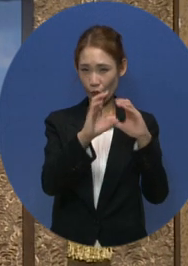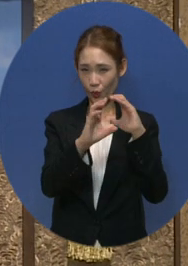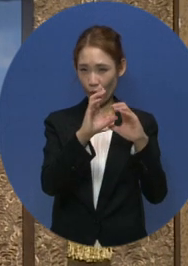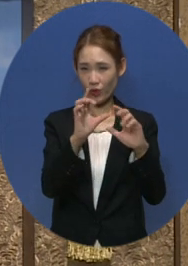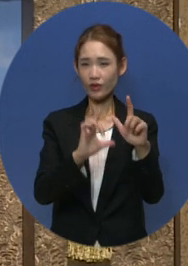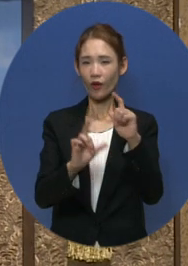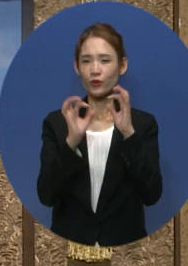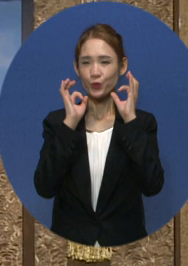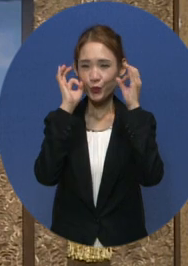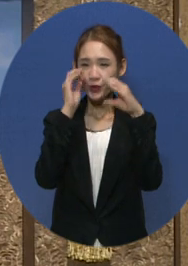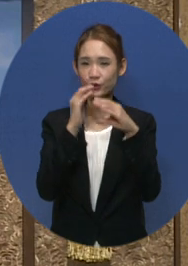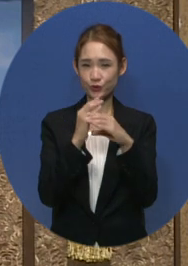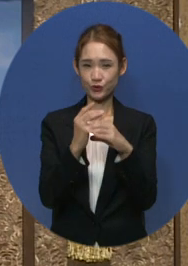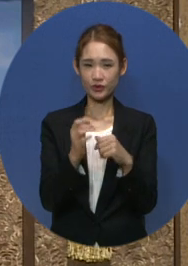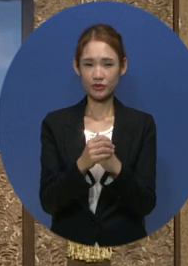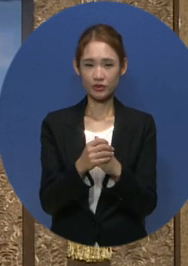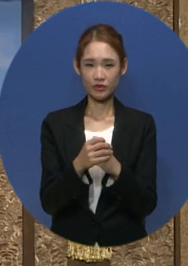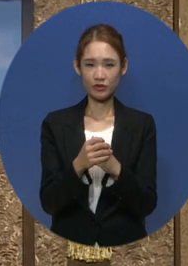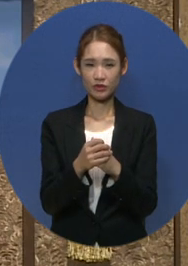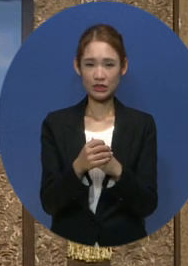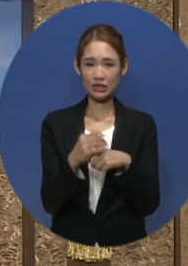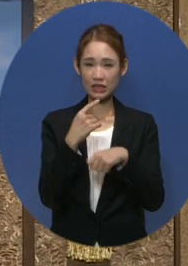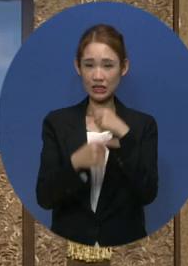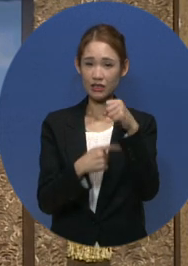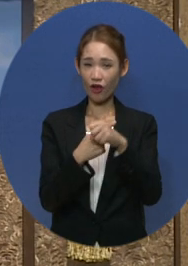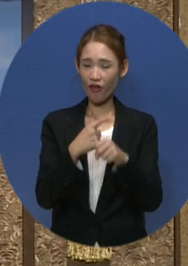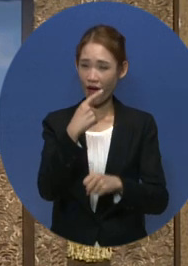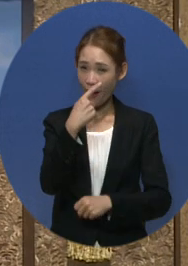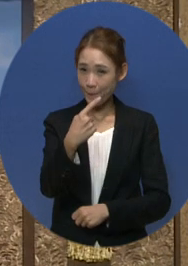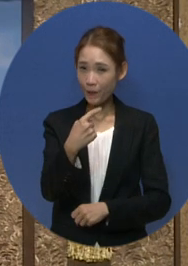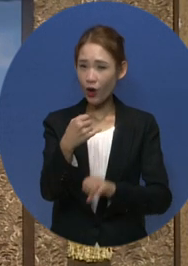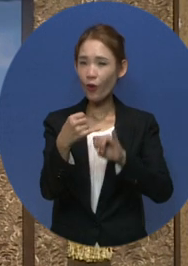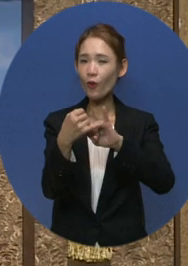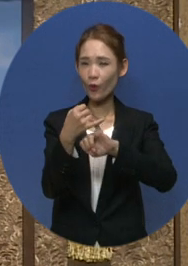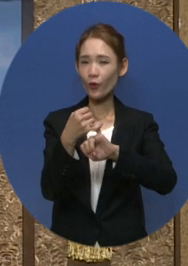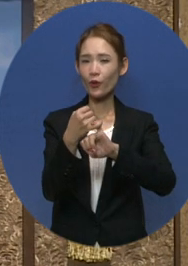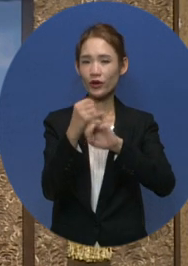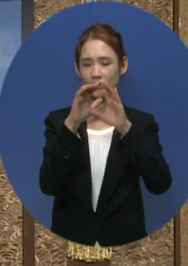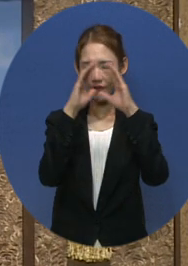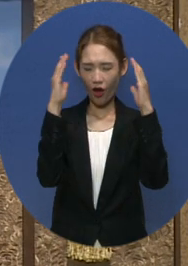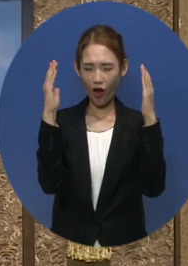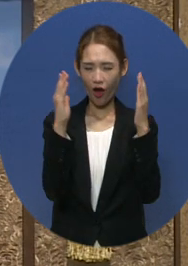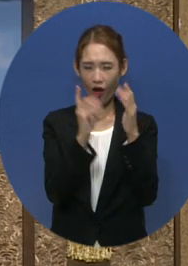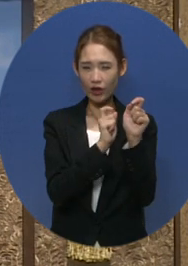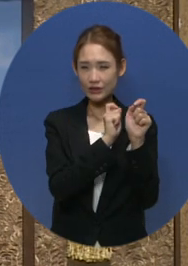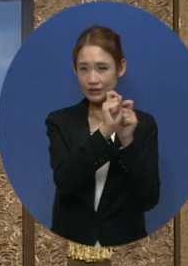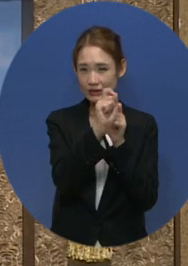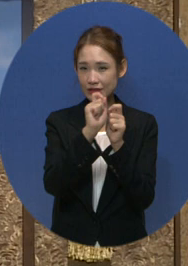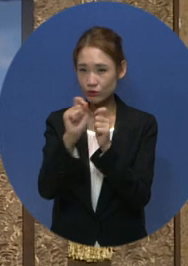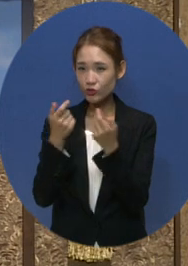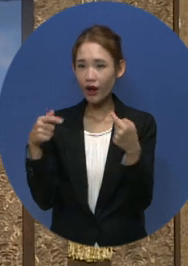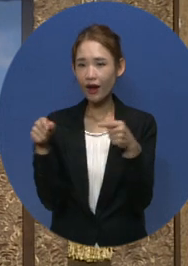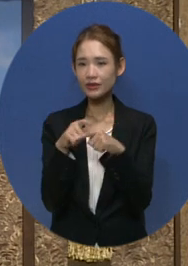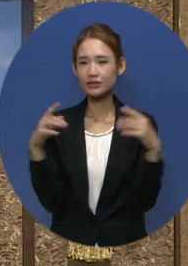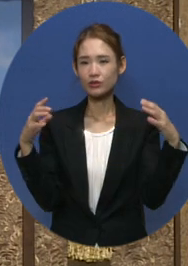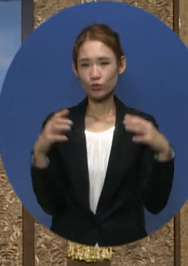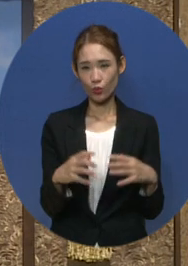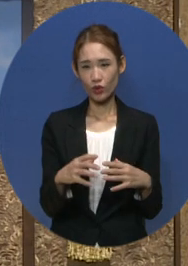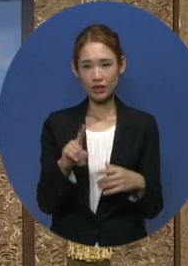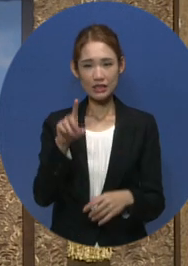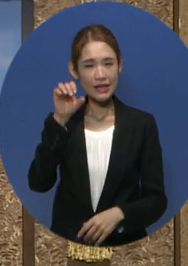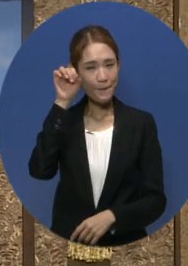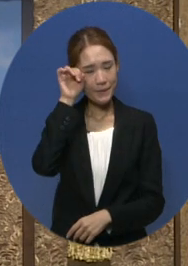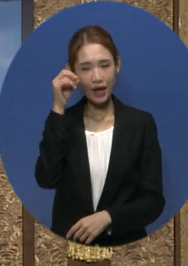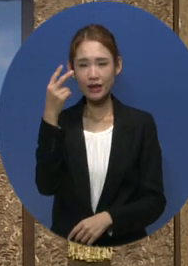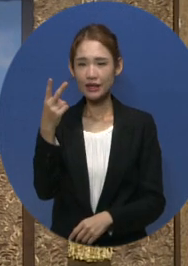강화하고 있고요. 네. 꼭 1년에 한 번은 그렇게 이제 전체 지부가 본부 직원하고 같이 모여가지고 1박 2일 캠프